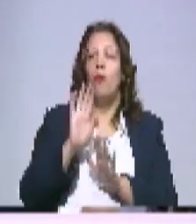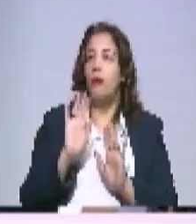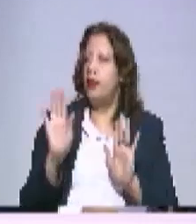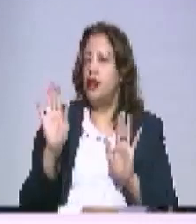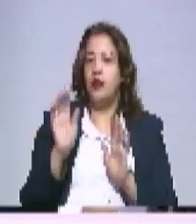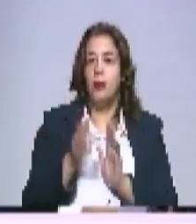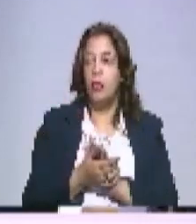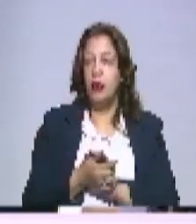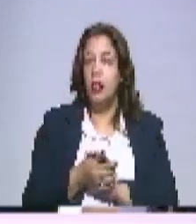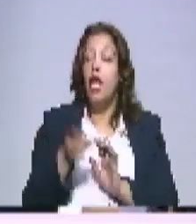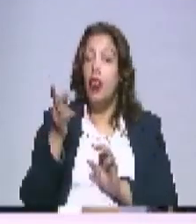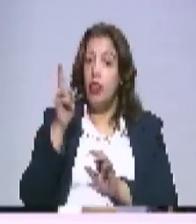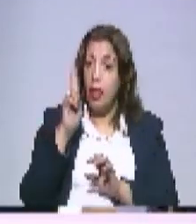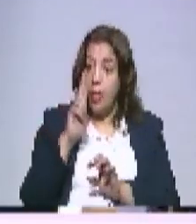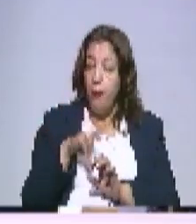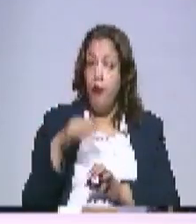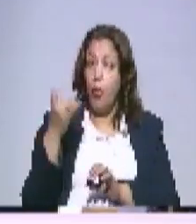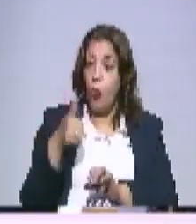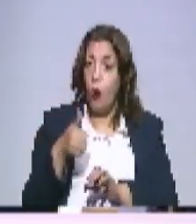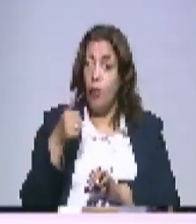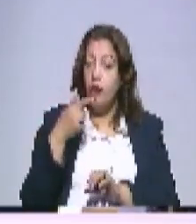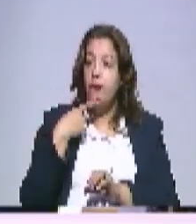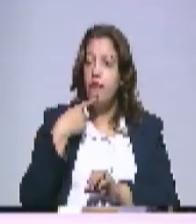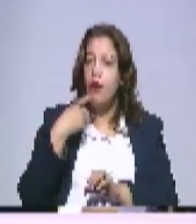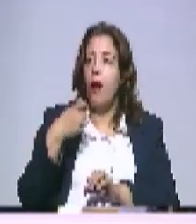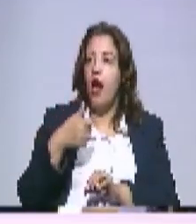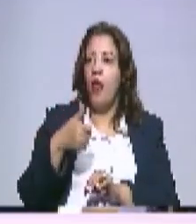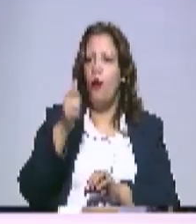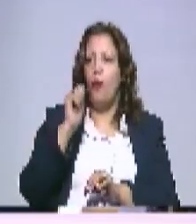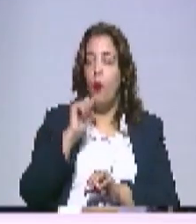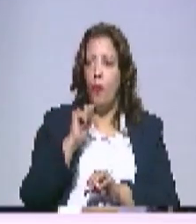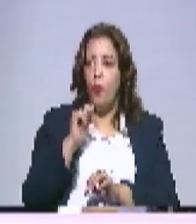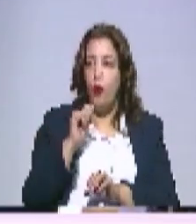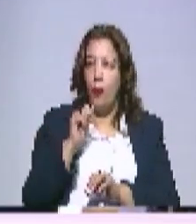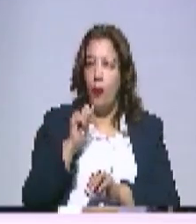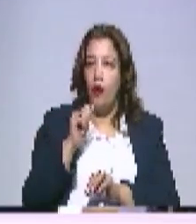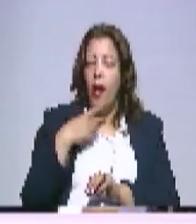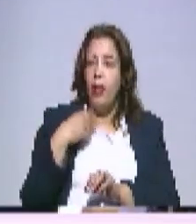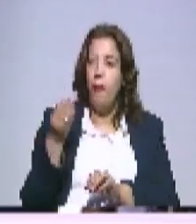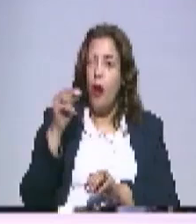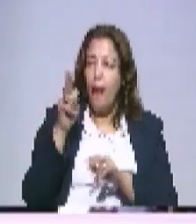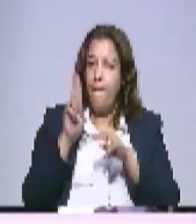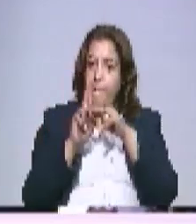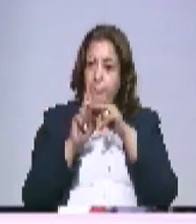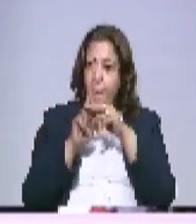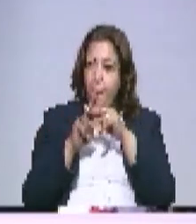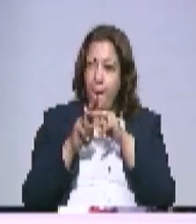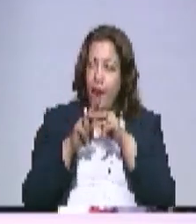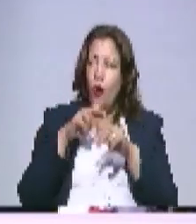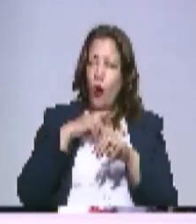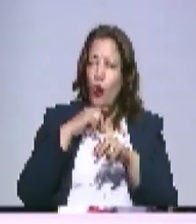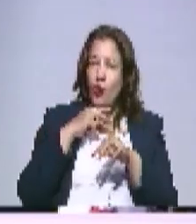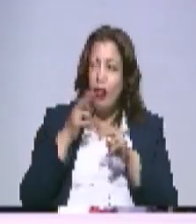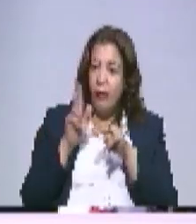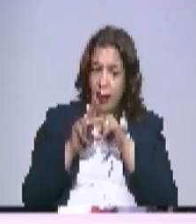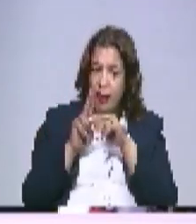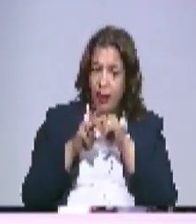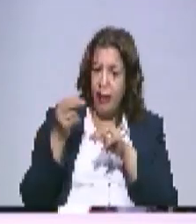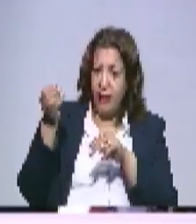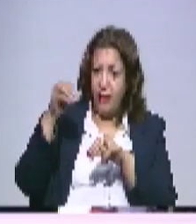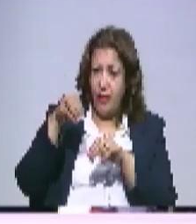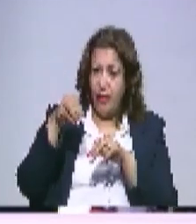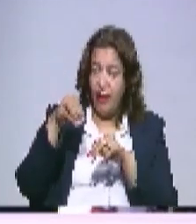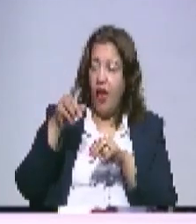انه بيسكره كويس، وبيديني نكهه. انا بقول لحضراتكم انا مش هحط مرقه دجاج، مرقه خضروات او مرقه اي كان